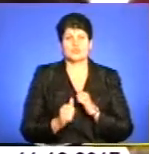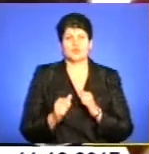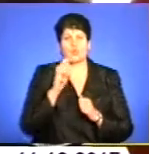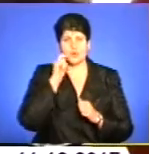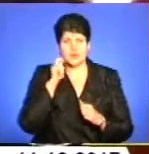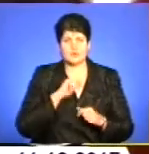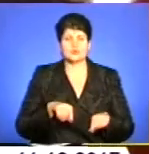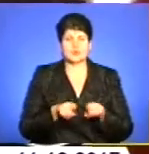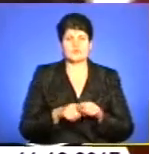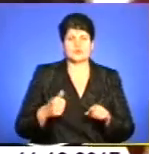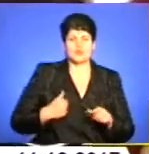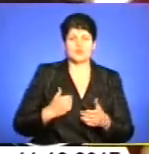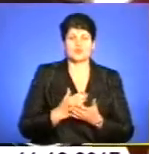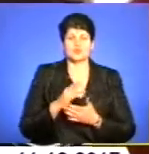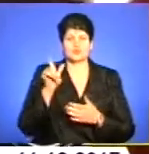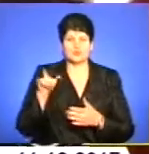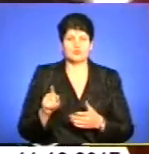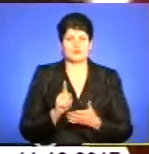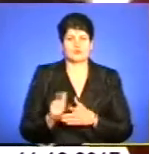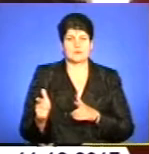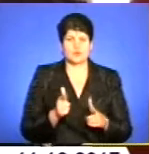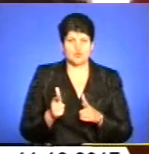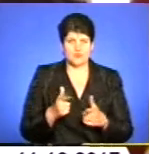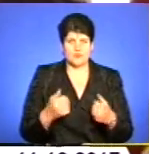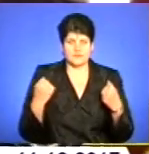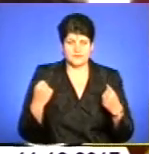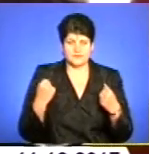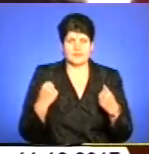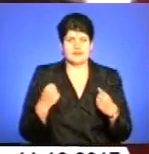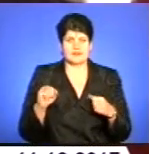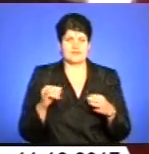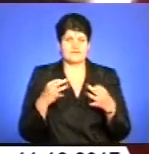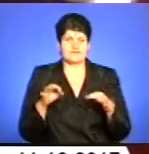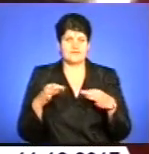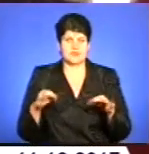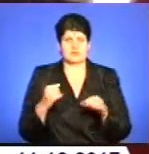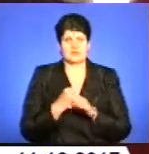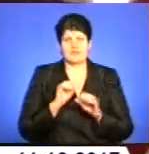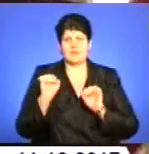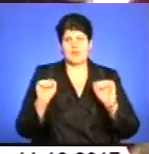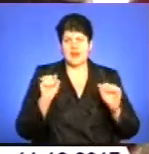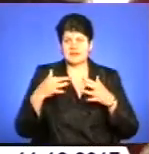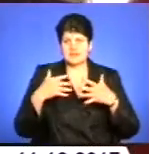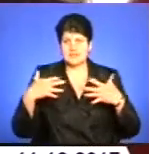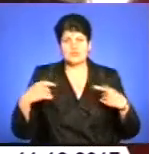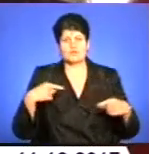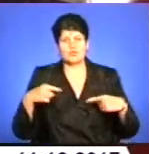повинні бути як фізично загартовані, підготовлені, так і взагалі вільно оволодівати вправами різноманітними від